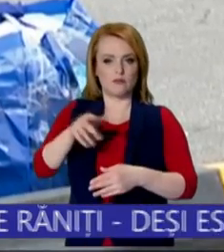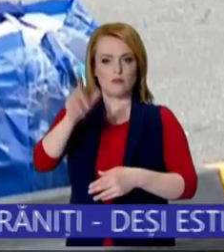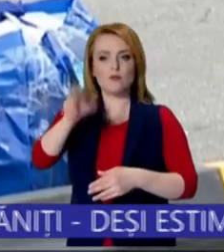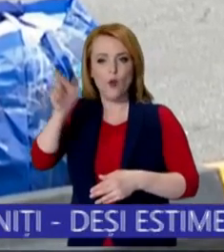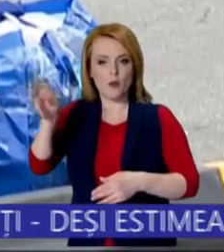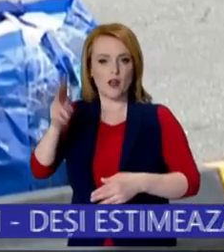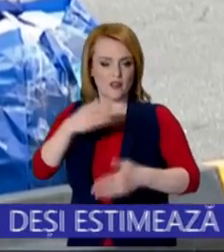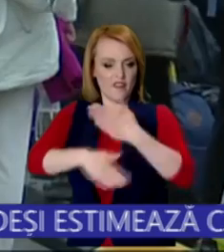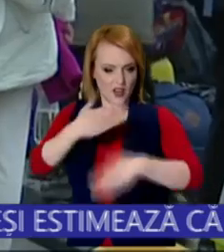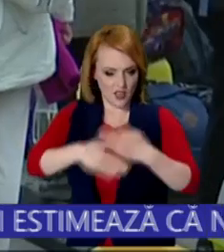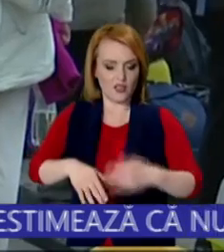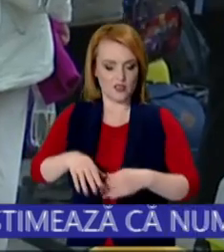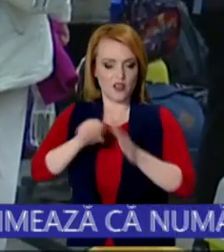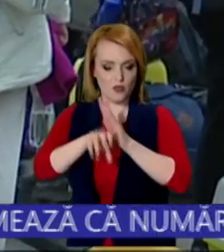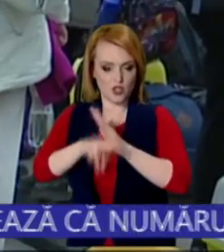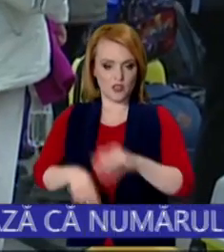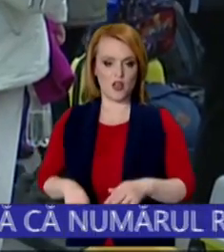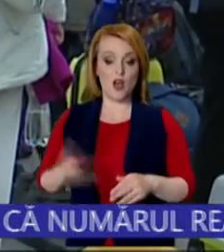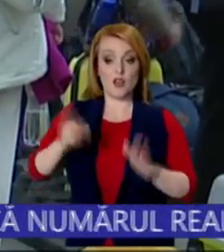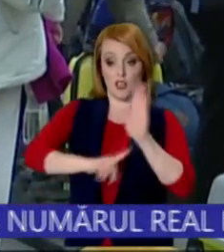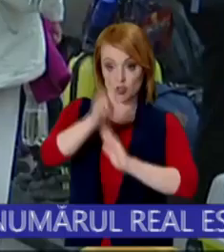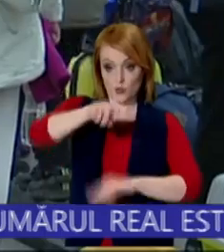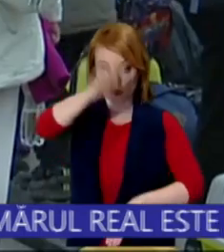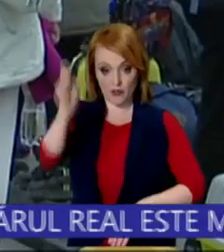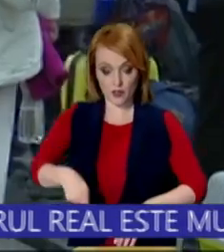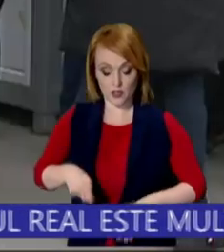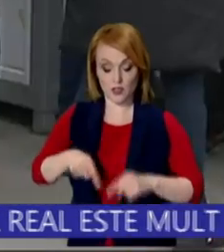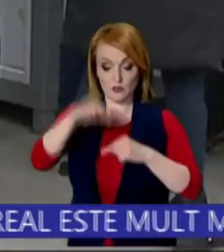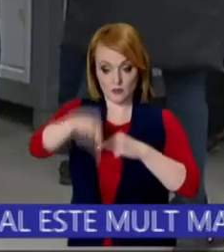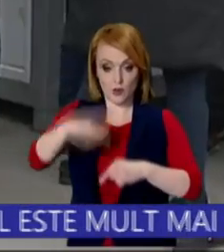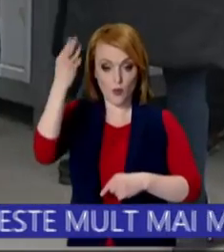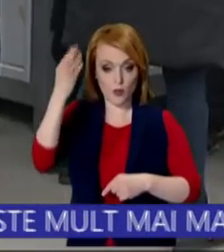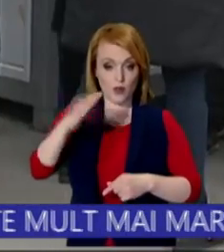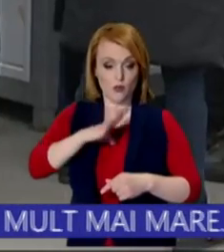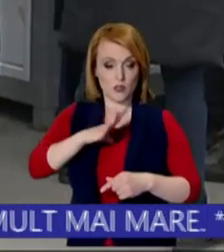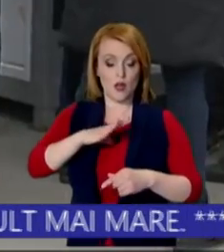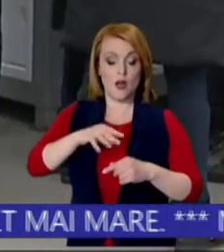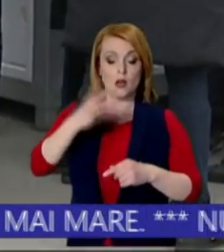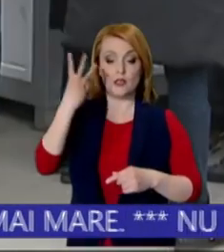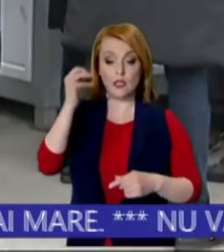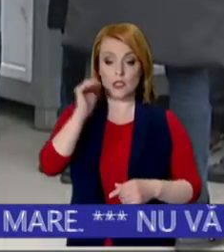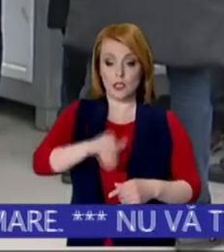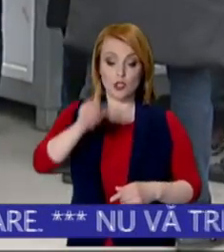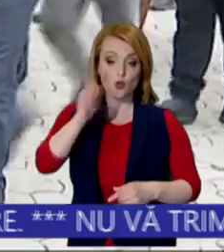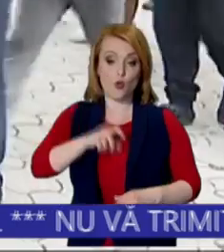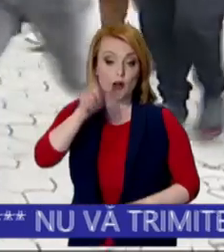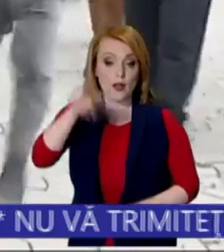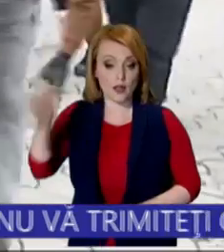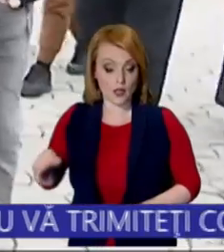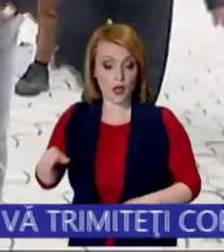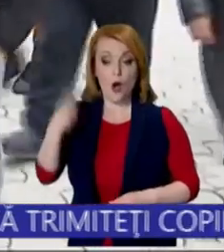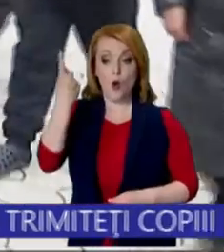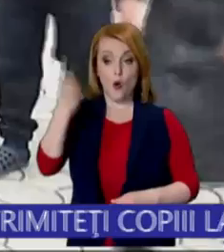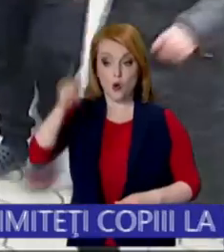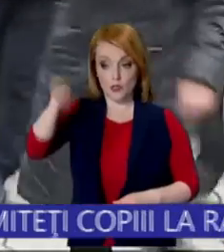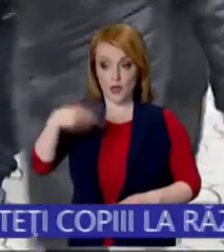armat din țara vecină, teritoriul Republicii Moldova a fost traversat de peste 300.000 de refugiați ucraineni, dintre care o treime